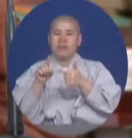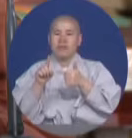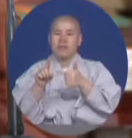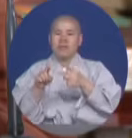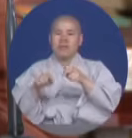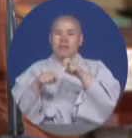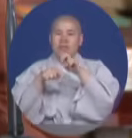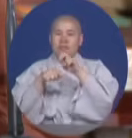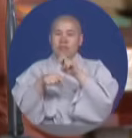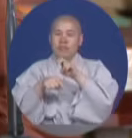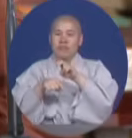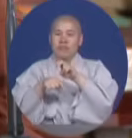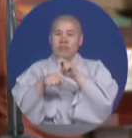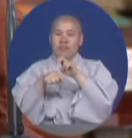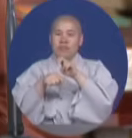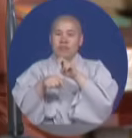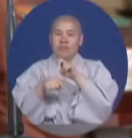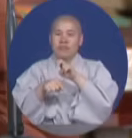나